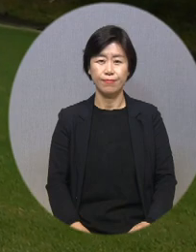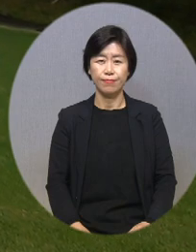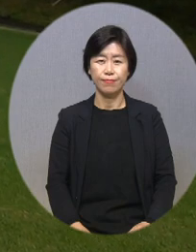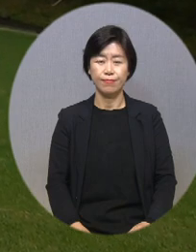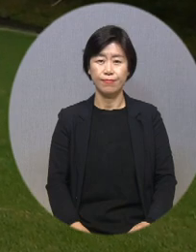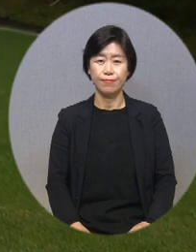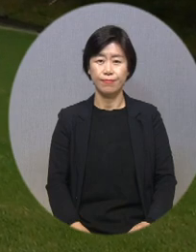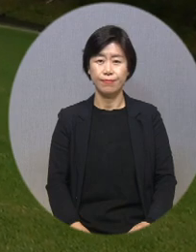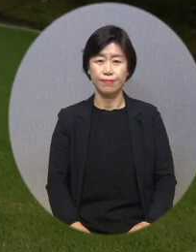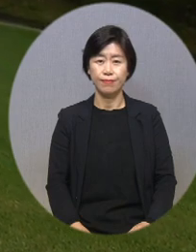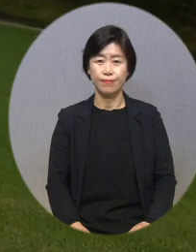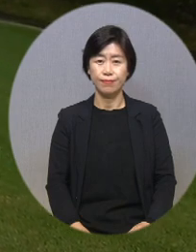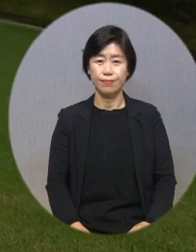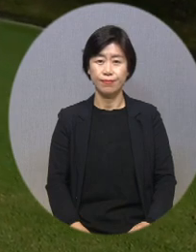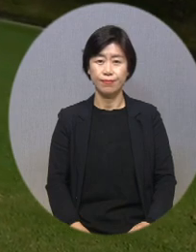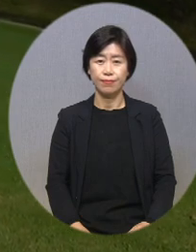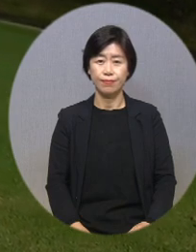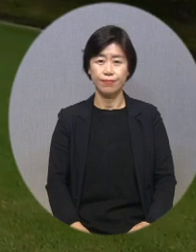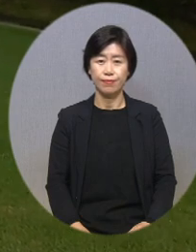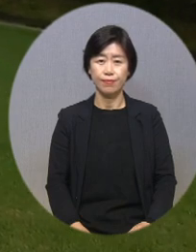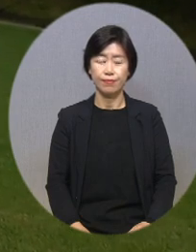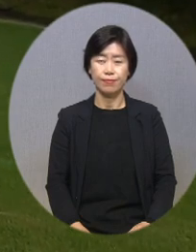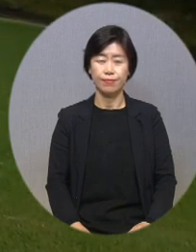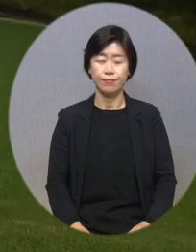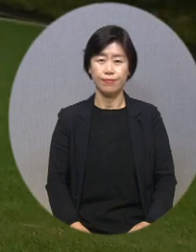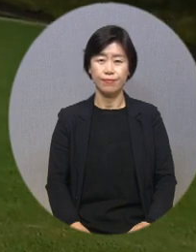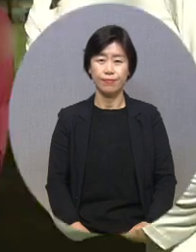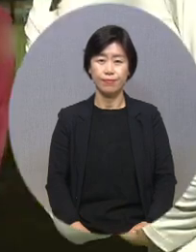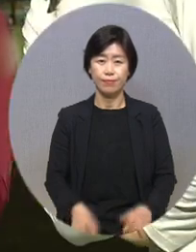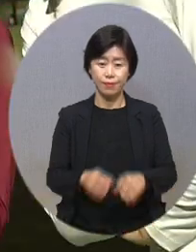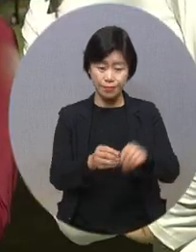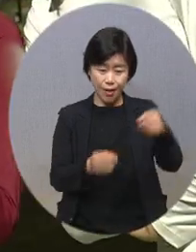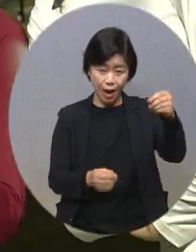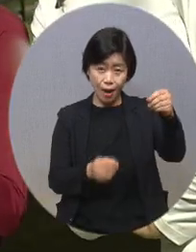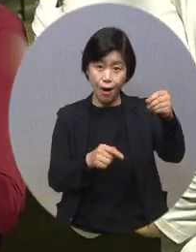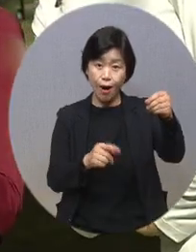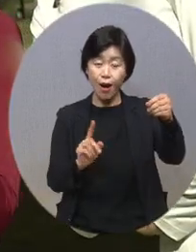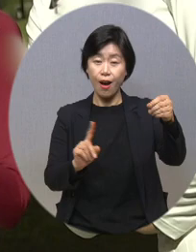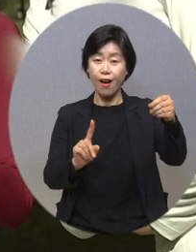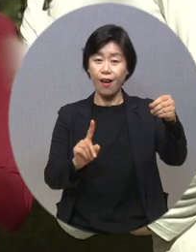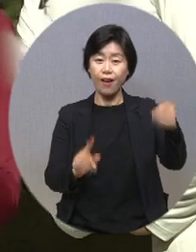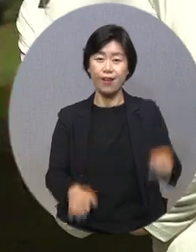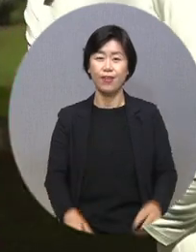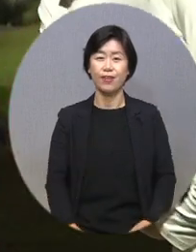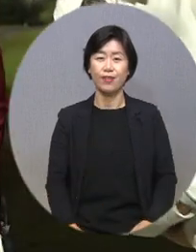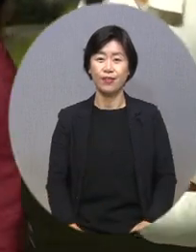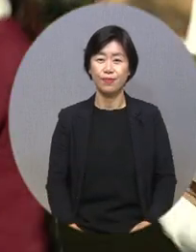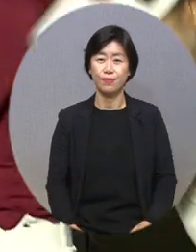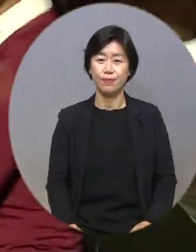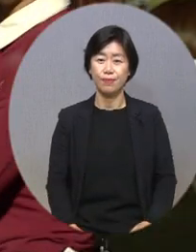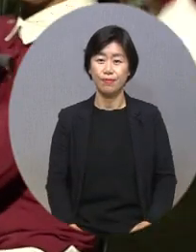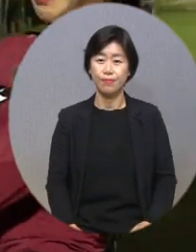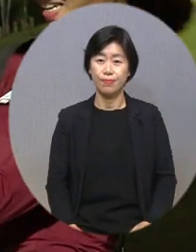뭔가 좀 전에 있었던 일 같은 느낌인데 유진아. 28호를 와본 적이 있어. 뭔가 테이크 승기 같은. 네.